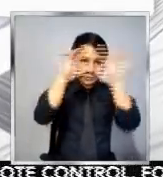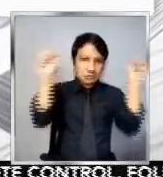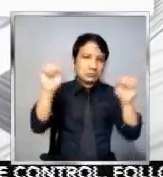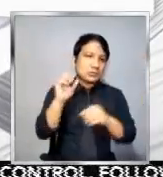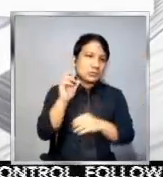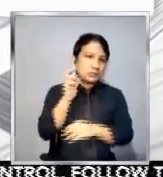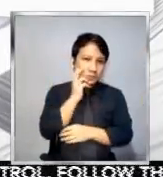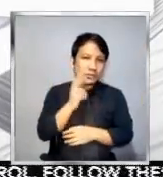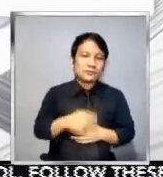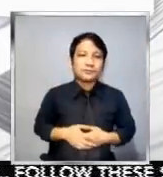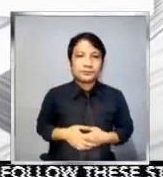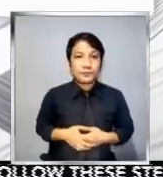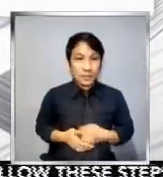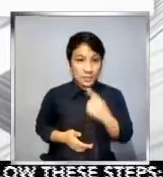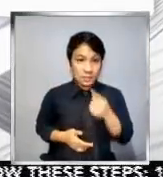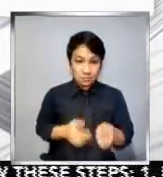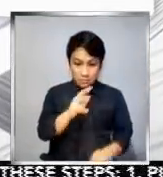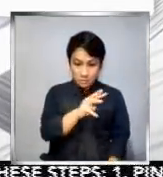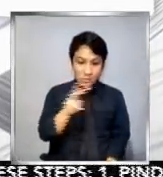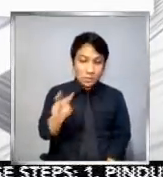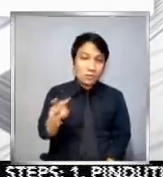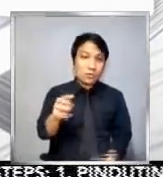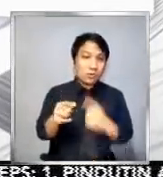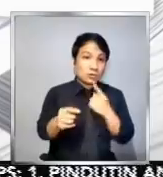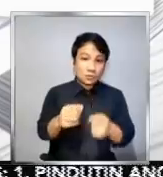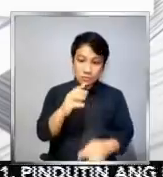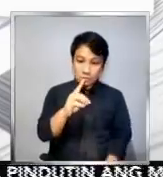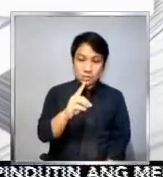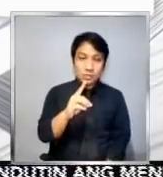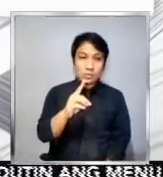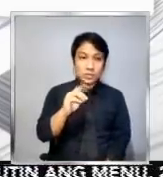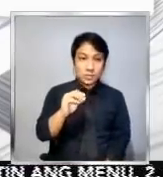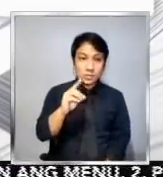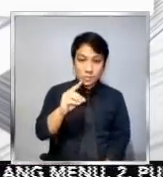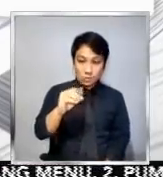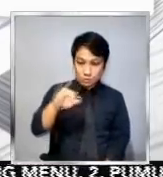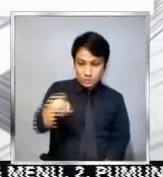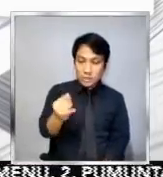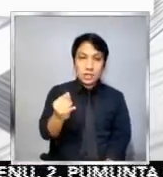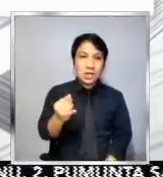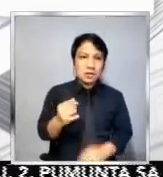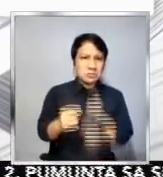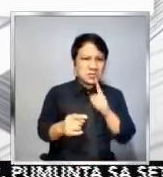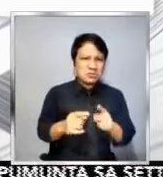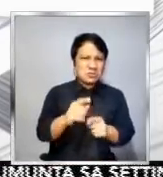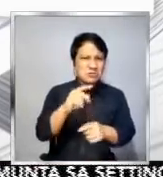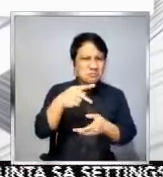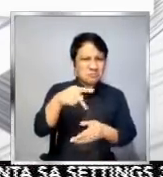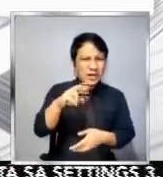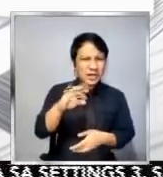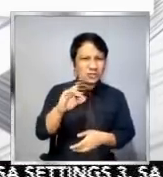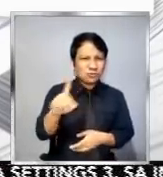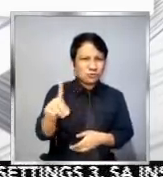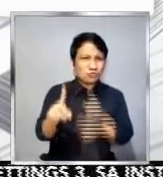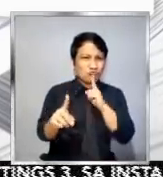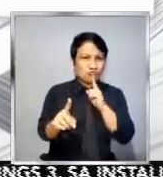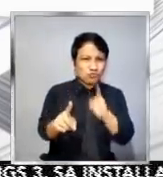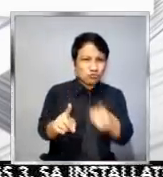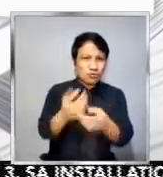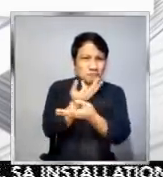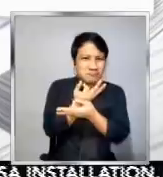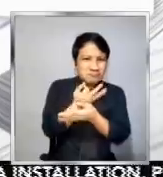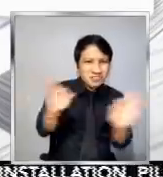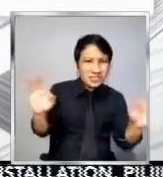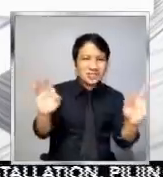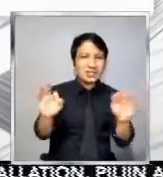and Probation Administration, Department of Justice, ibig sabihin ng absolute pardon ay ang total extinction ng criminal liability